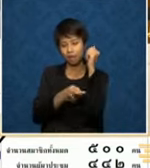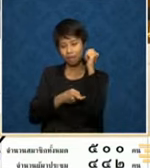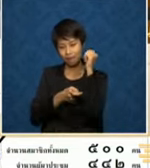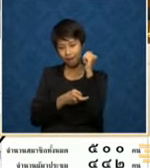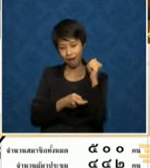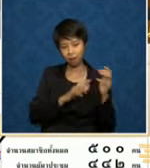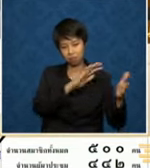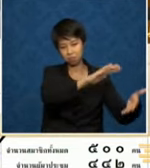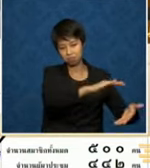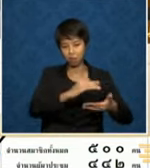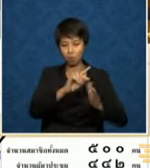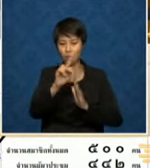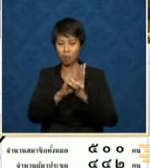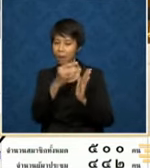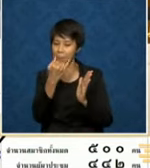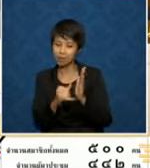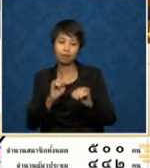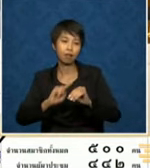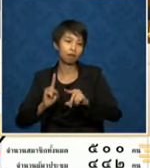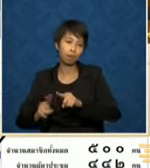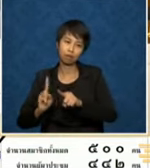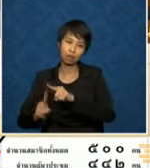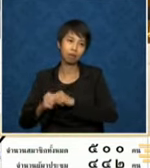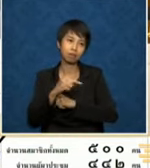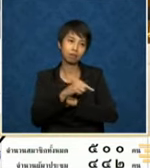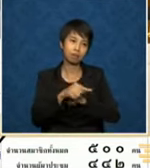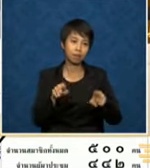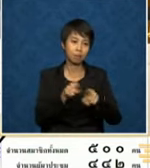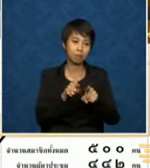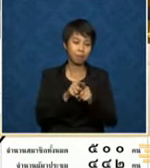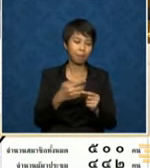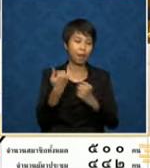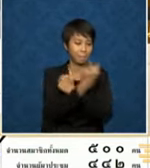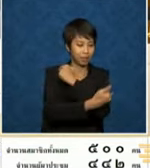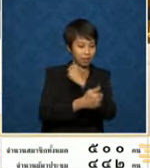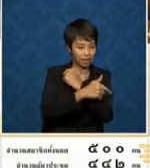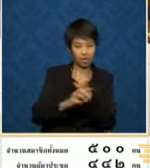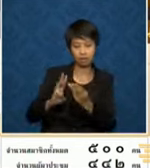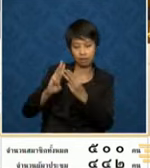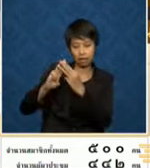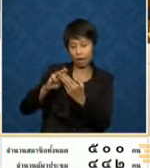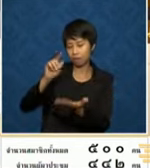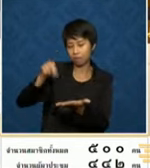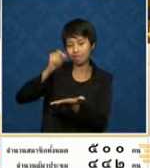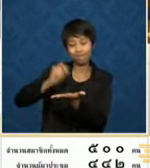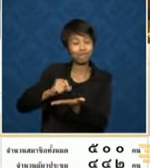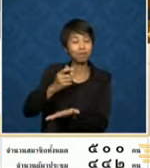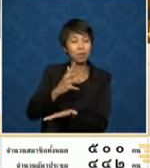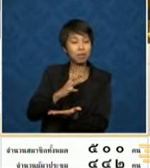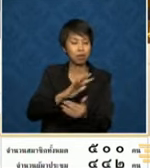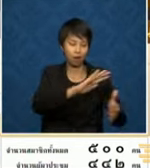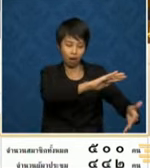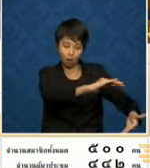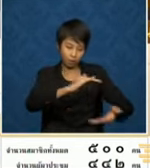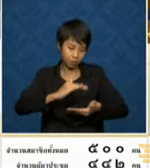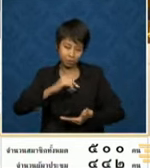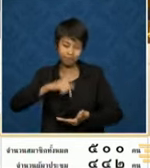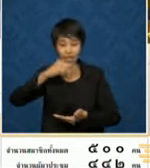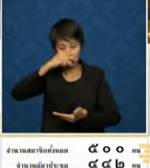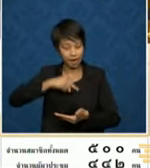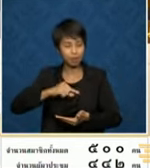สิตนะครับบางประเภทบางประเทศที่ไม่มีสนธิสัญญาเข้าไม่ได้ปริมาณยางนะ